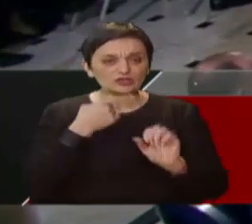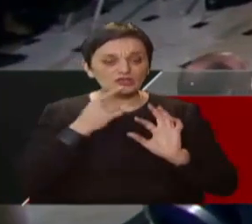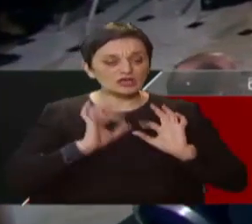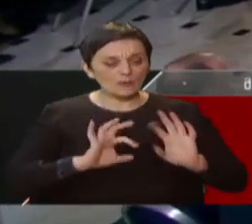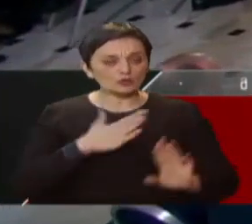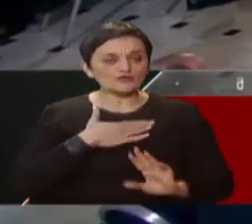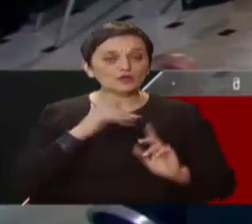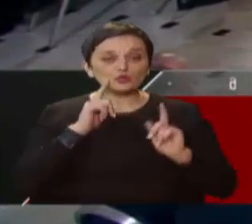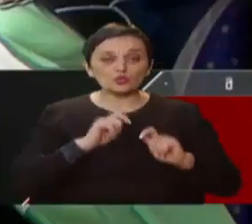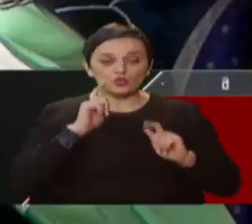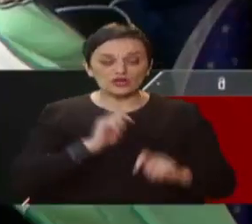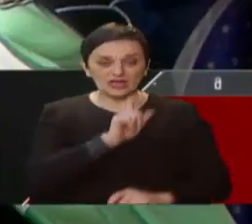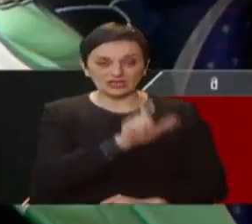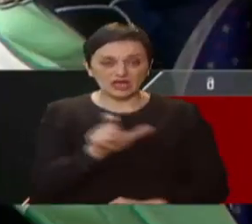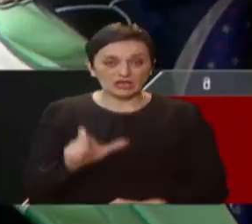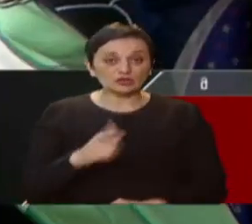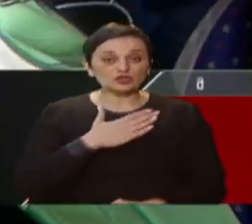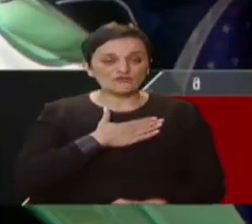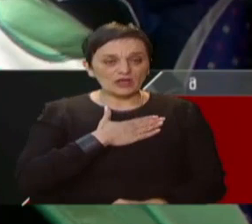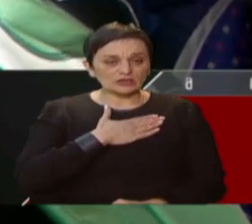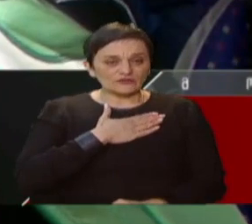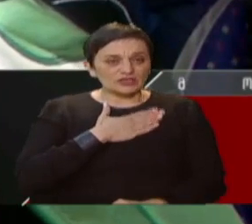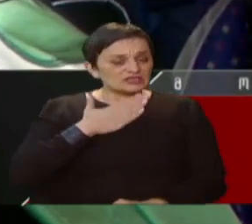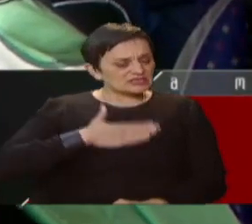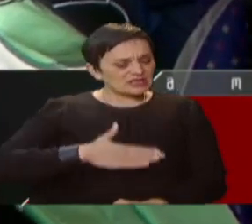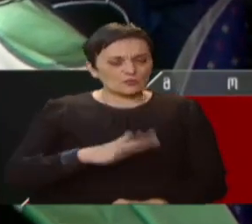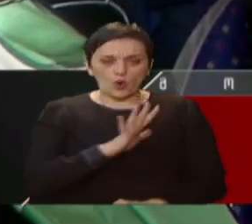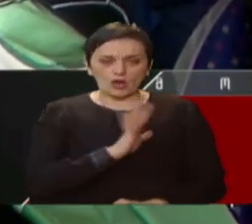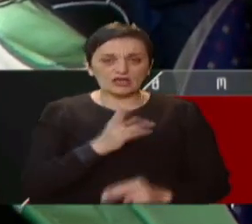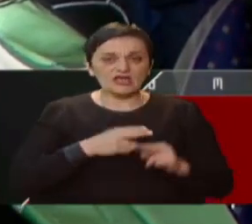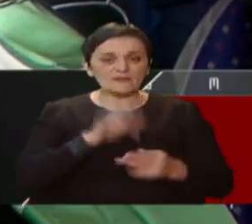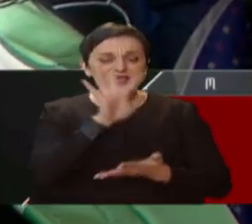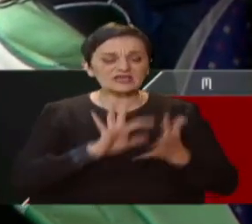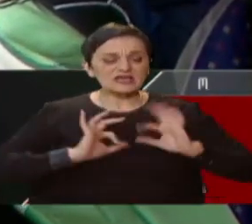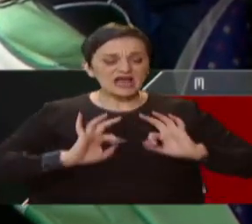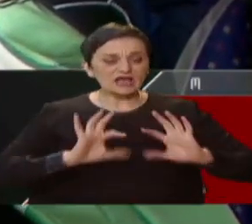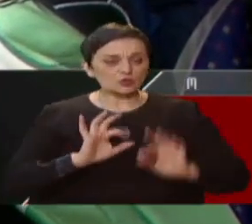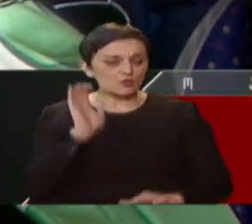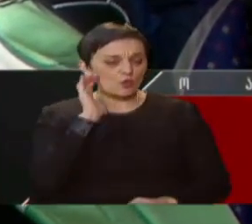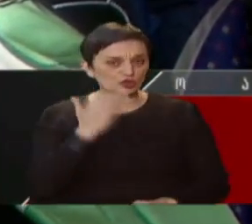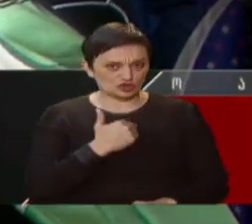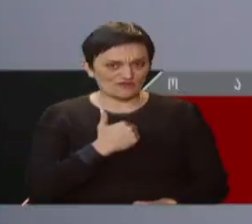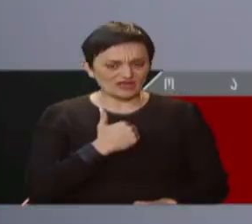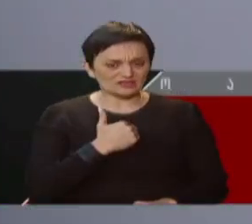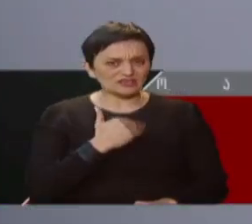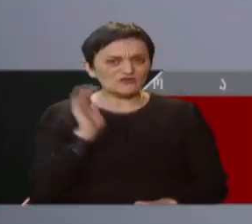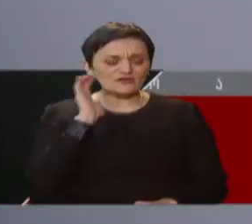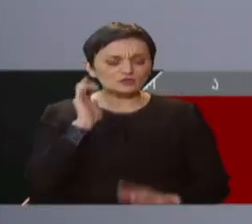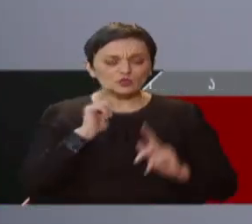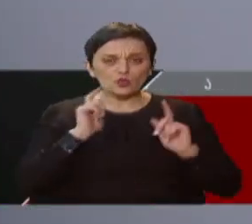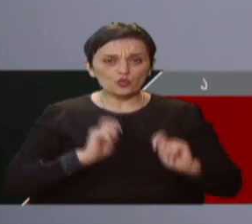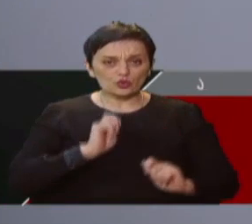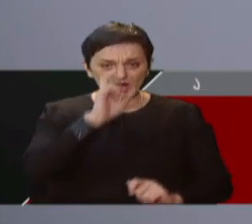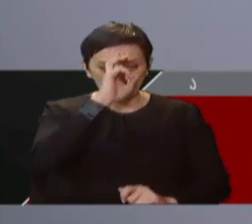ce-o, ucraina de ucraina halks. Ce-o, tuis, arico, sasiamonu, imganska de vismosmin, romel sa ce-o, vismit, Ucraina scăzut pe